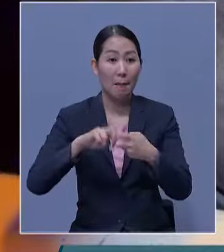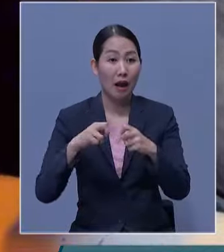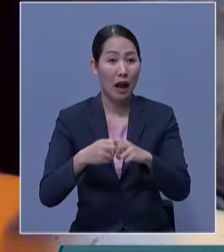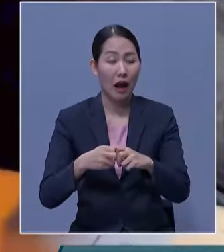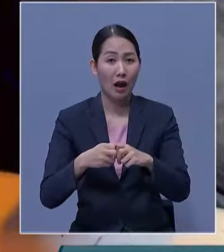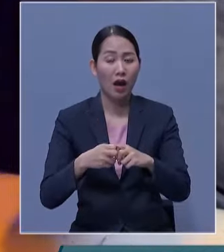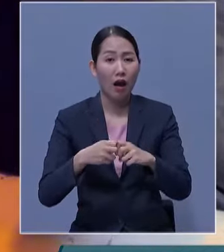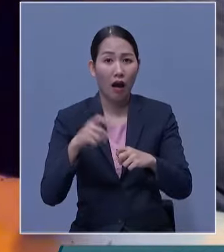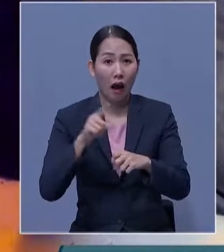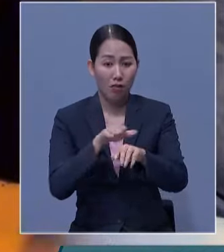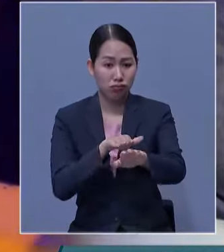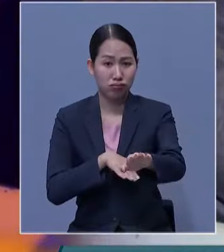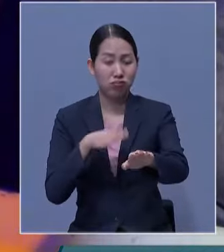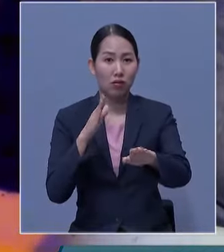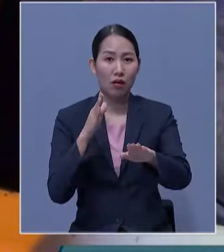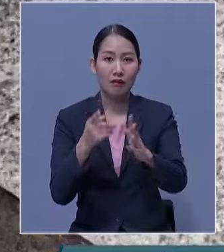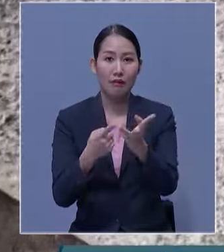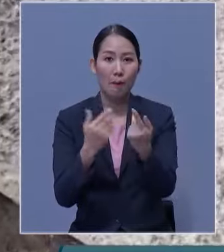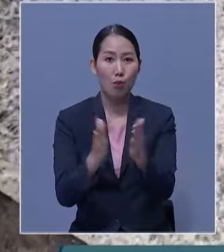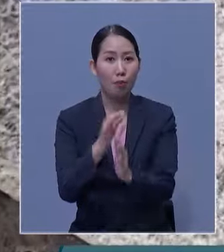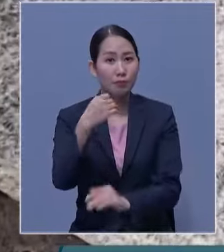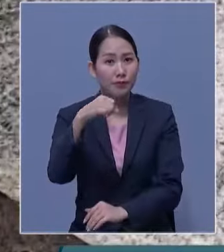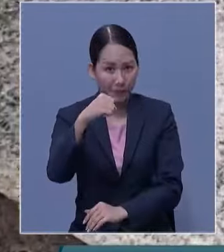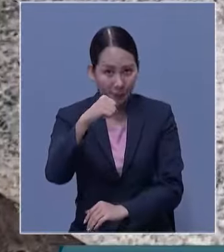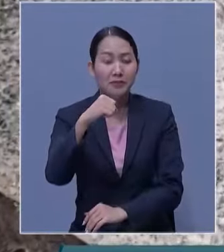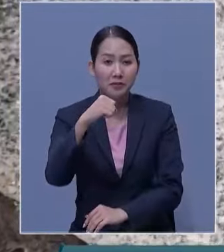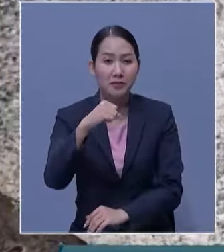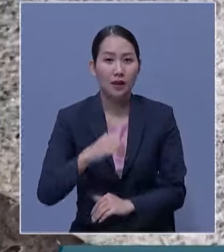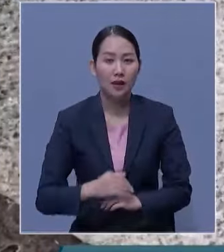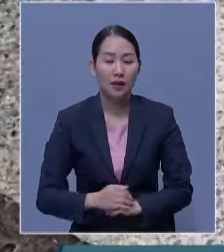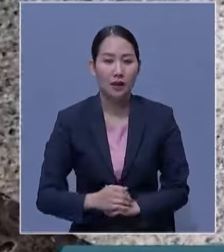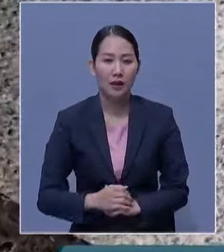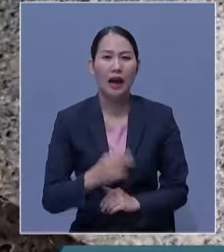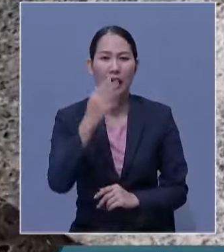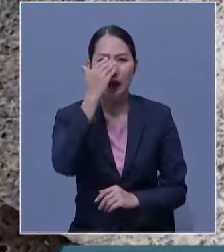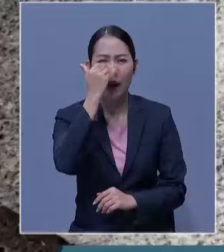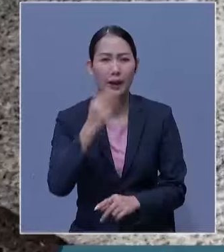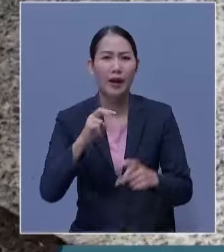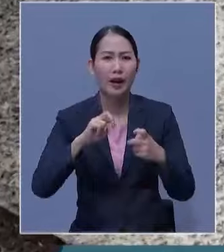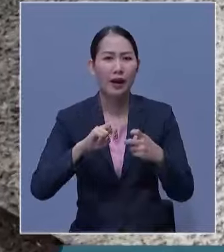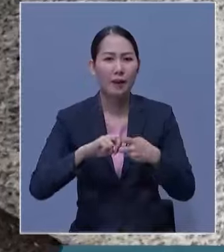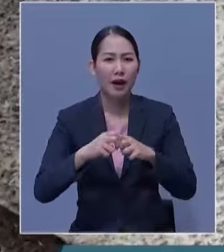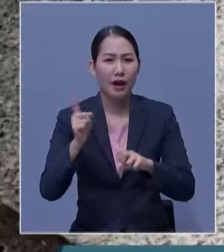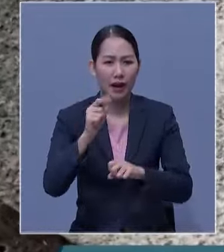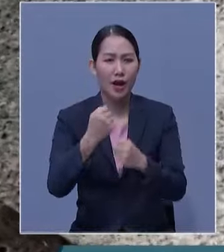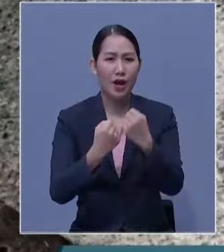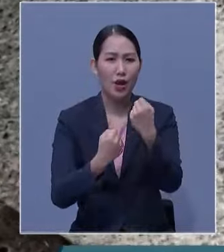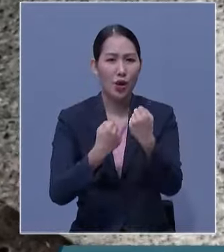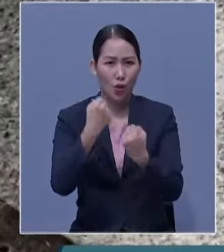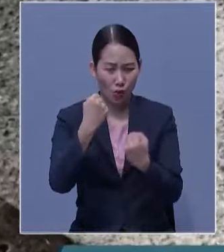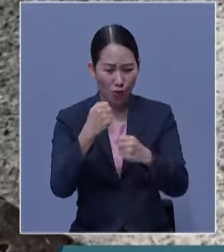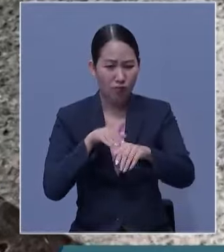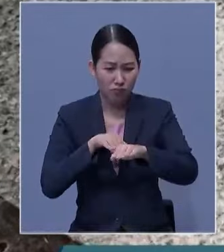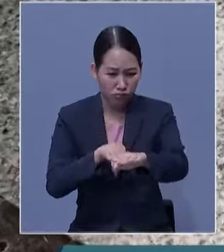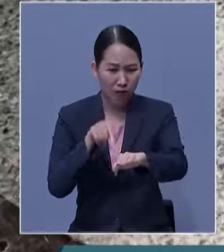จุดที่เกิดเหตonn เป็นช่องขวาสุดของทนนซึงอยู่ระหว่างการนำเนินการุดแนววางท่อของการประปารของหวง